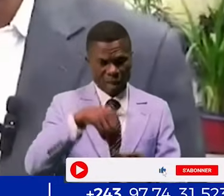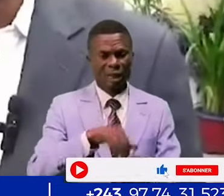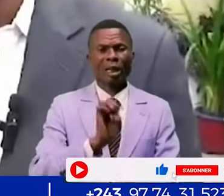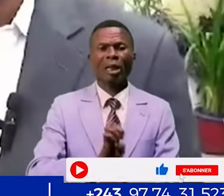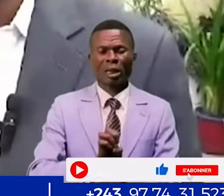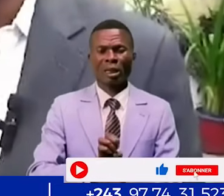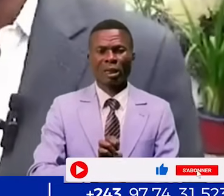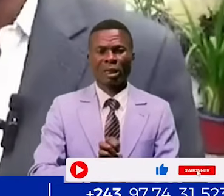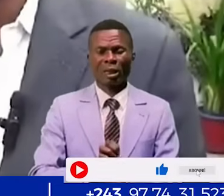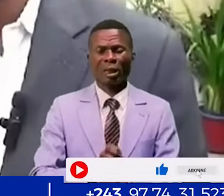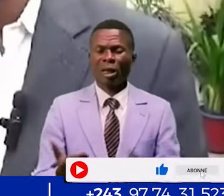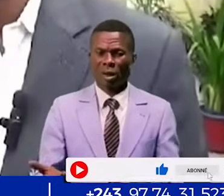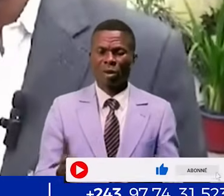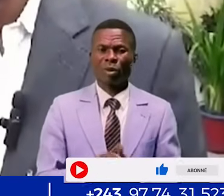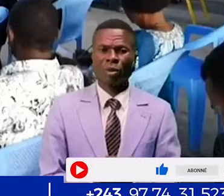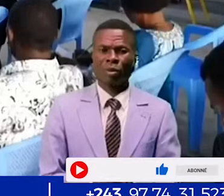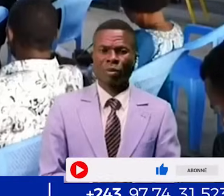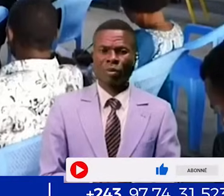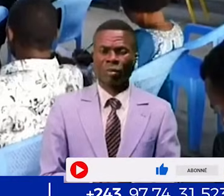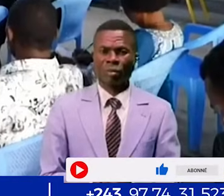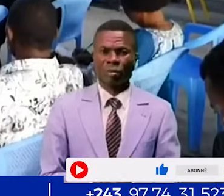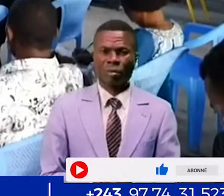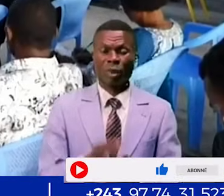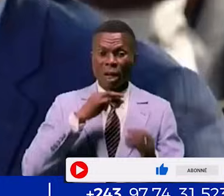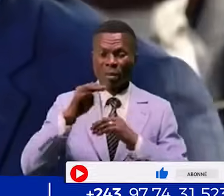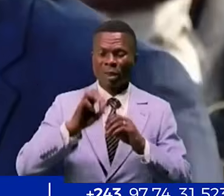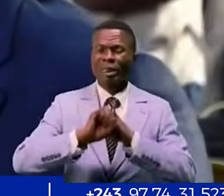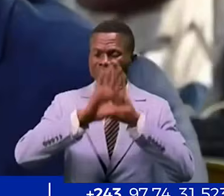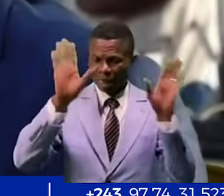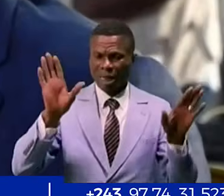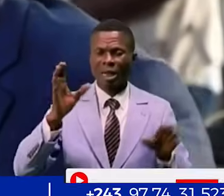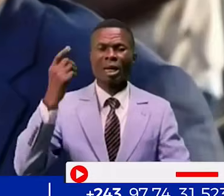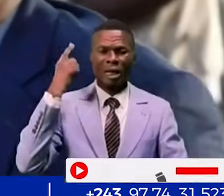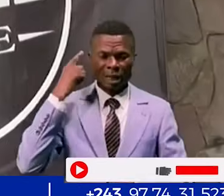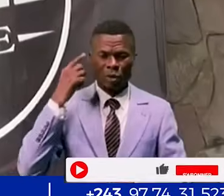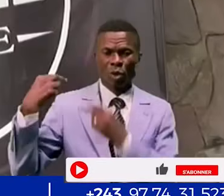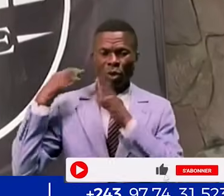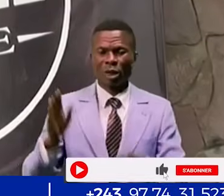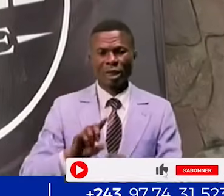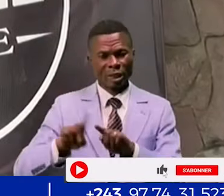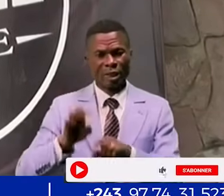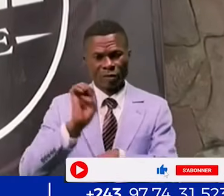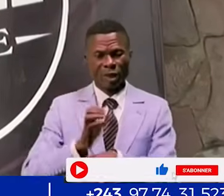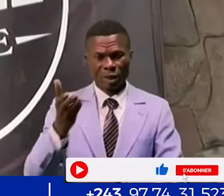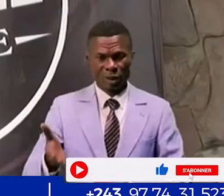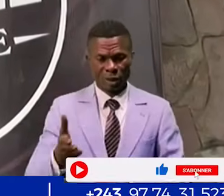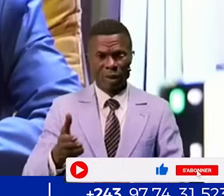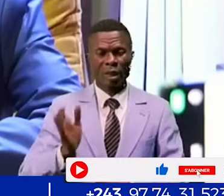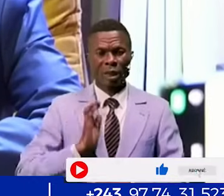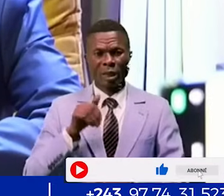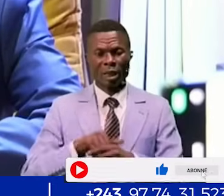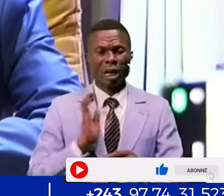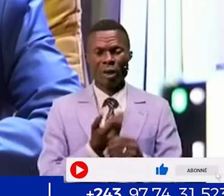de toutes ces personnes-là qui travaillent au sein de l'Église. Un message bien reçu par les responsables de ces églises. Dans notre